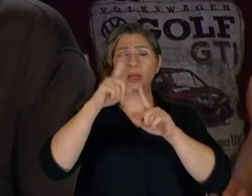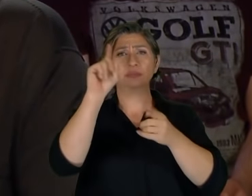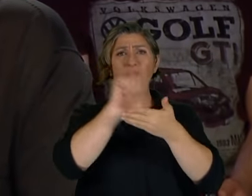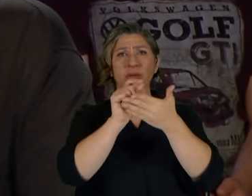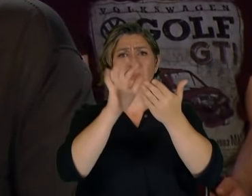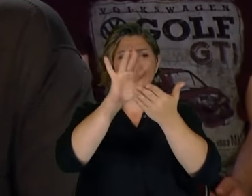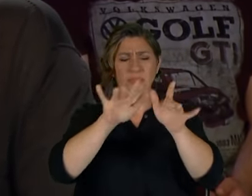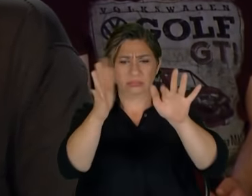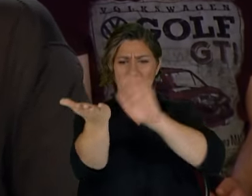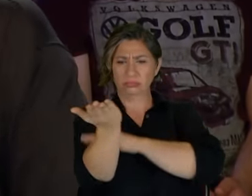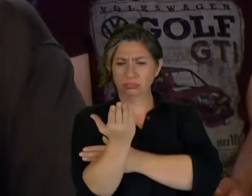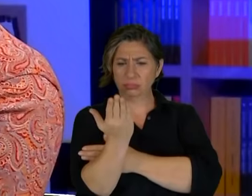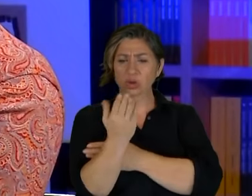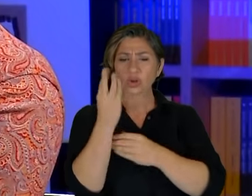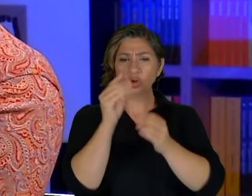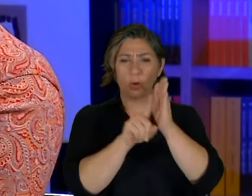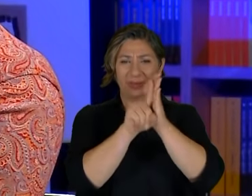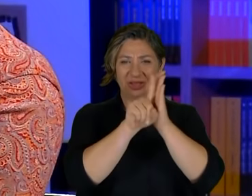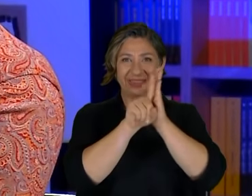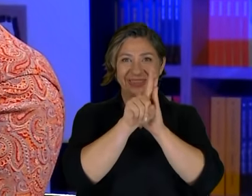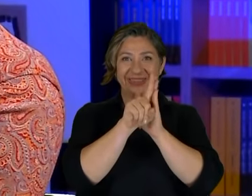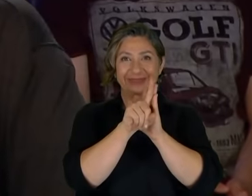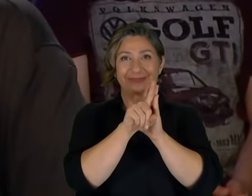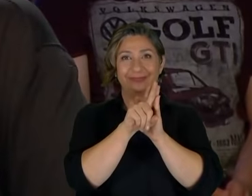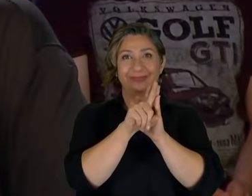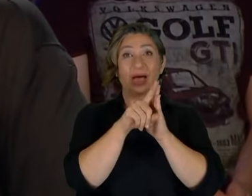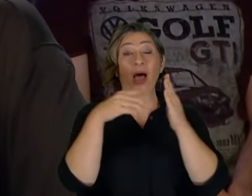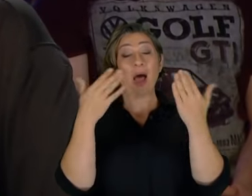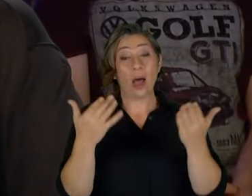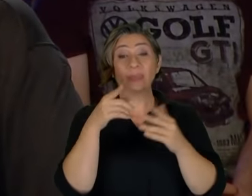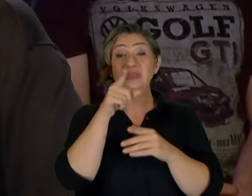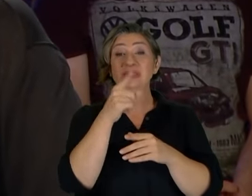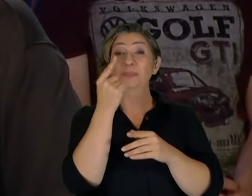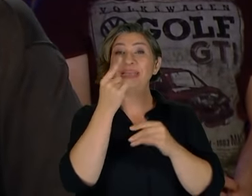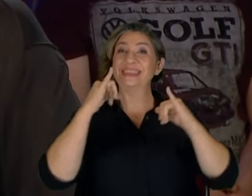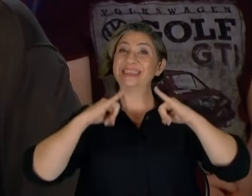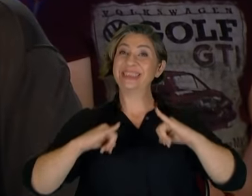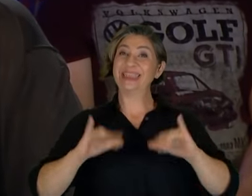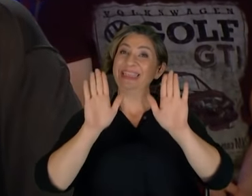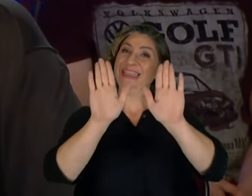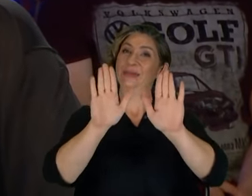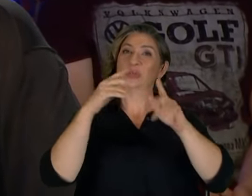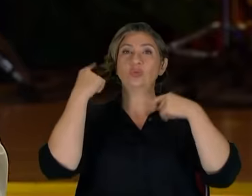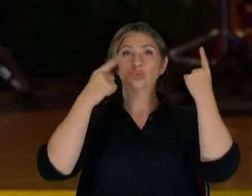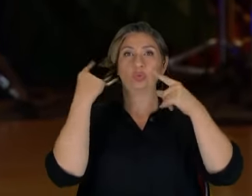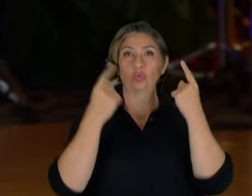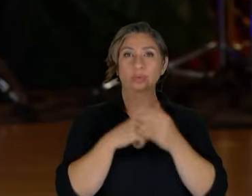yazı. Çok başarılısınız. Ama sizi bir süre dinlendirmeyi düşünüyoruz.